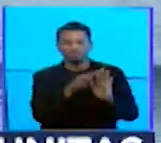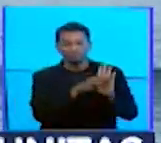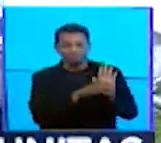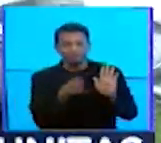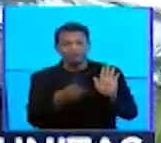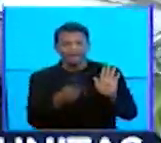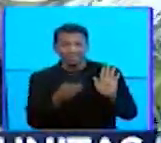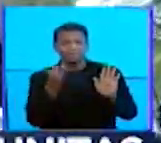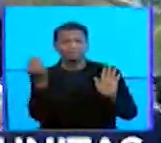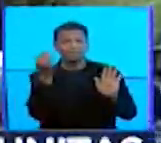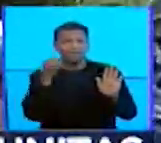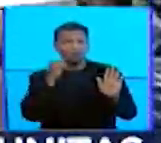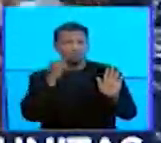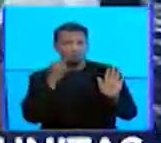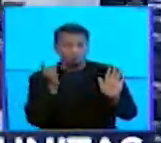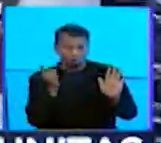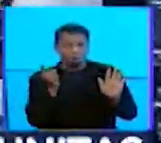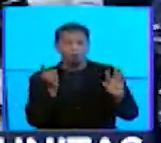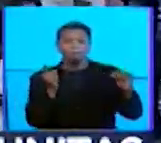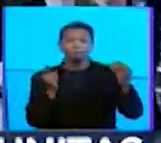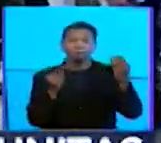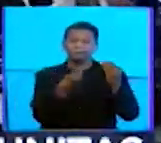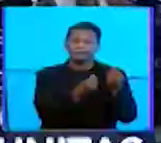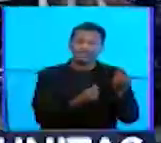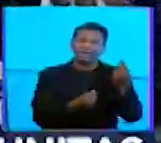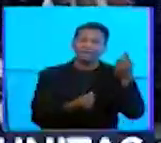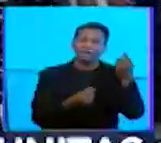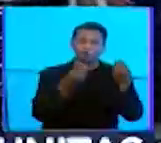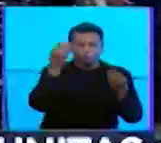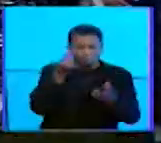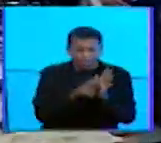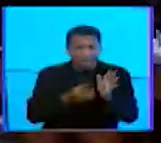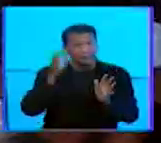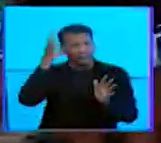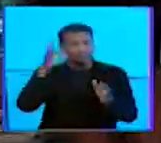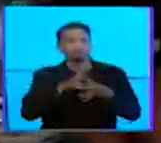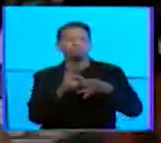dengan pemerintah daerah dan komunitas Indonesia Triathlon. Tim Liputan iNews melaporkan.